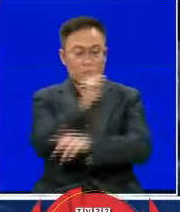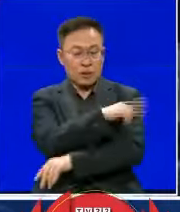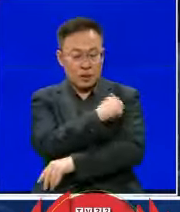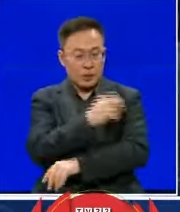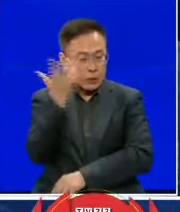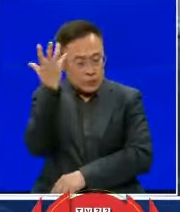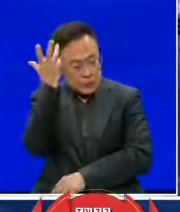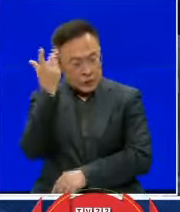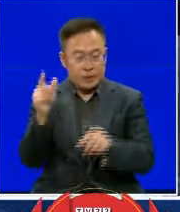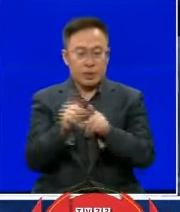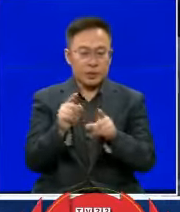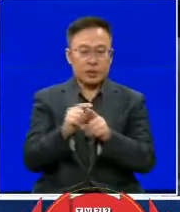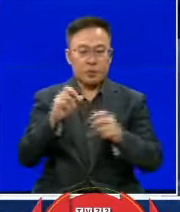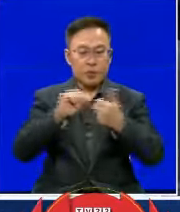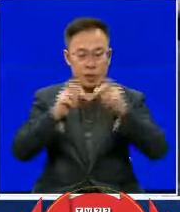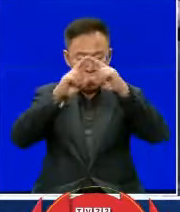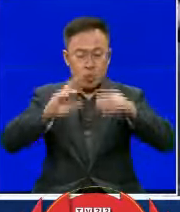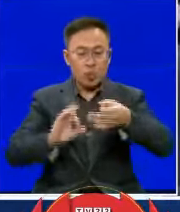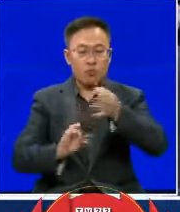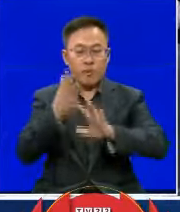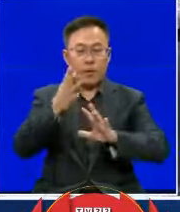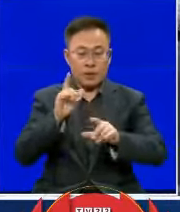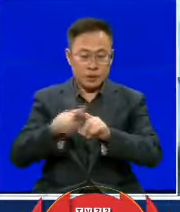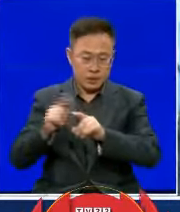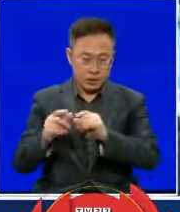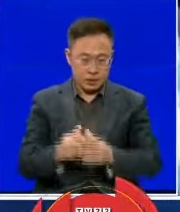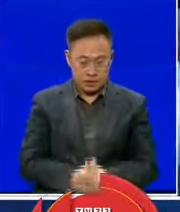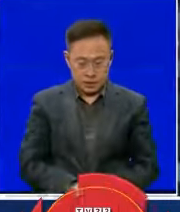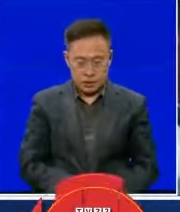งานนะคะที่เกิดแบับไฟไหม้นี่แหละเพราะตอนเหตุการณ์นี้รายชื่อยังไม่ออกนะค่ะ